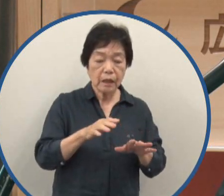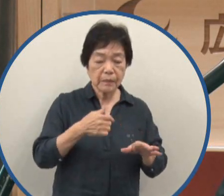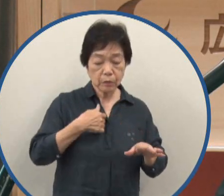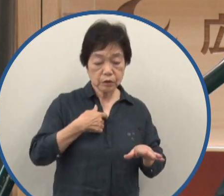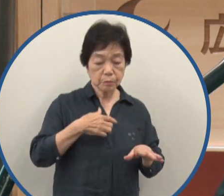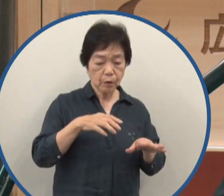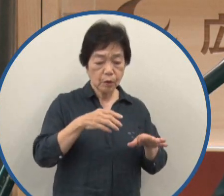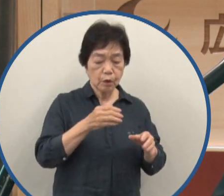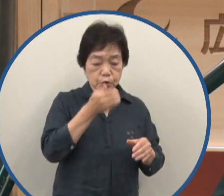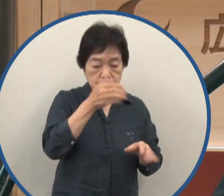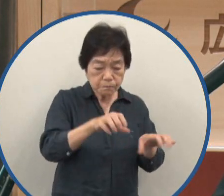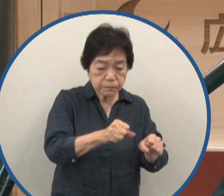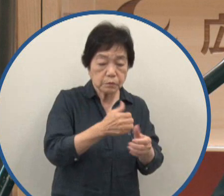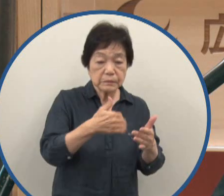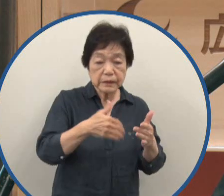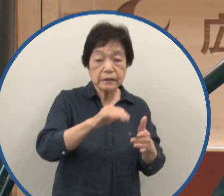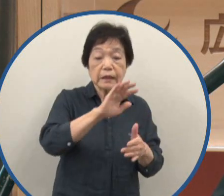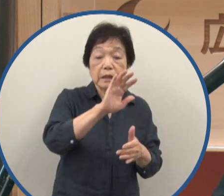るんですが、